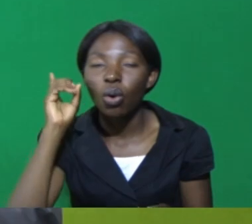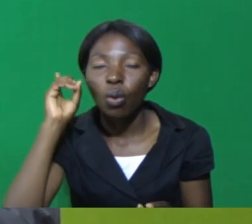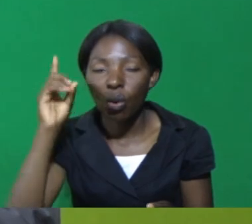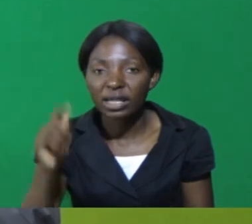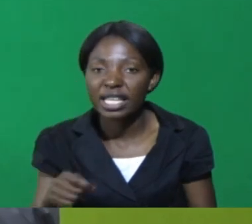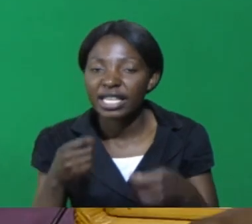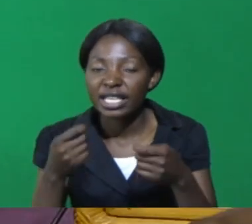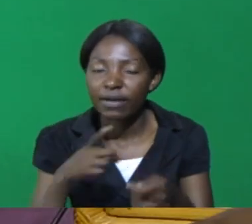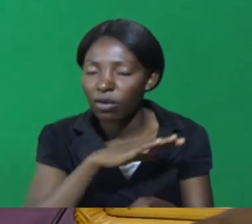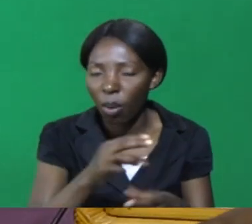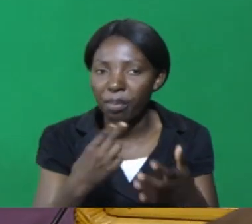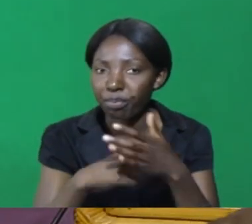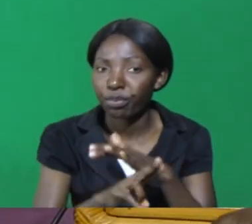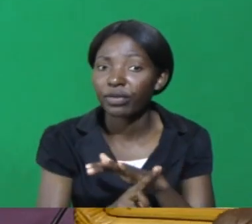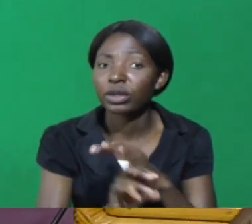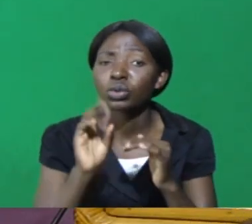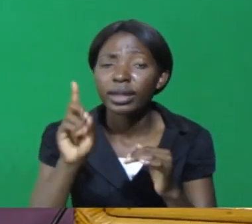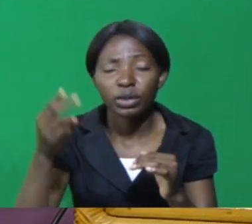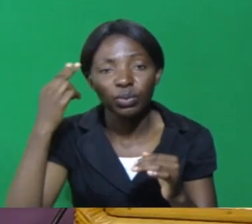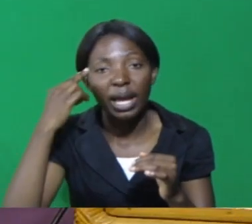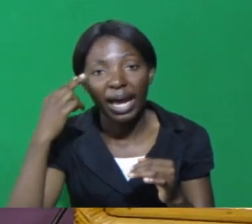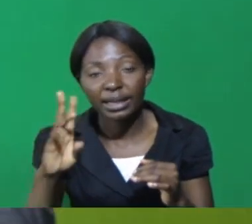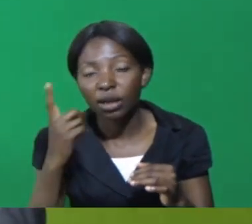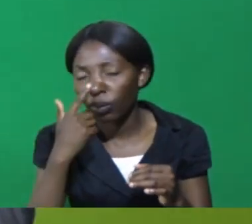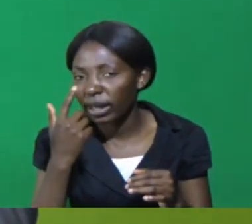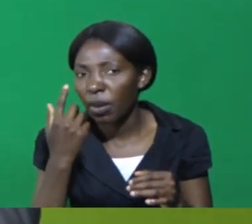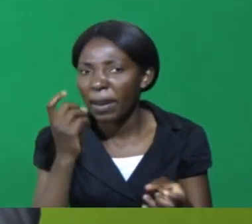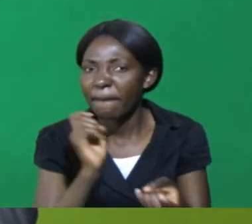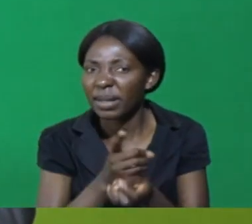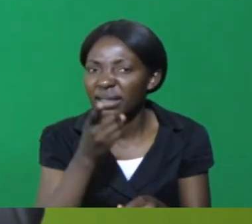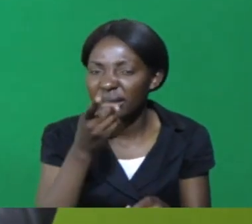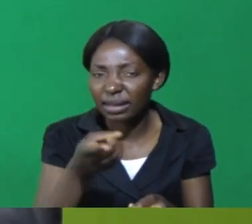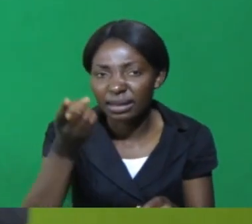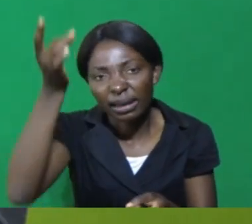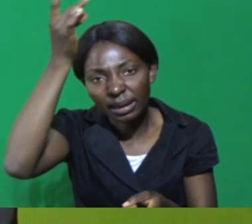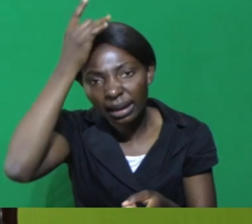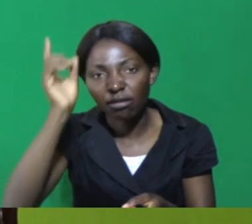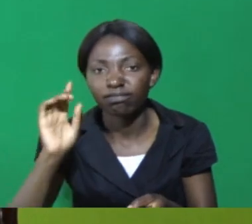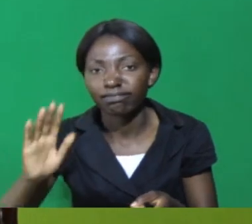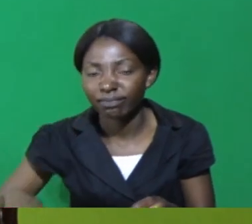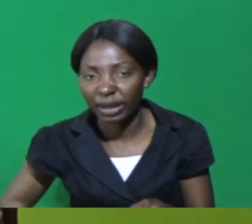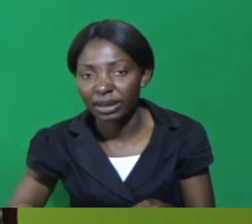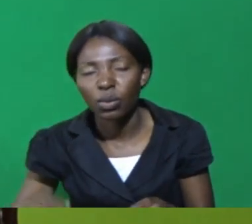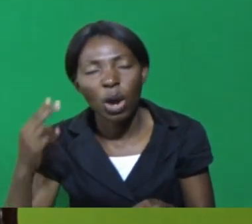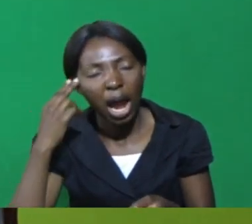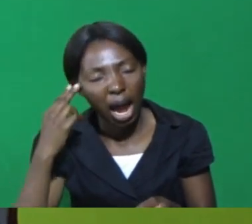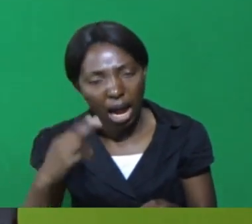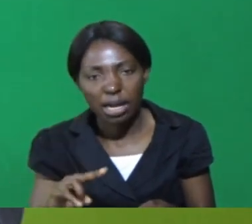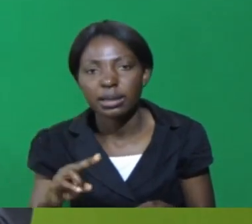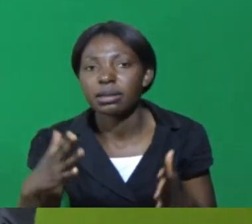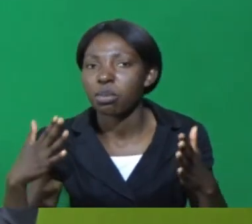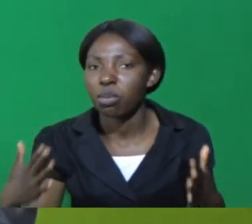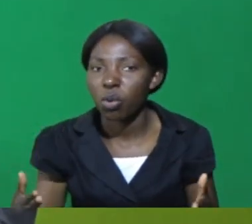achipa chiprofita chakadai kuti zvifanojeka kwavari vanhu vagoziva kuti Jesu asati auya